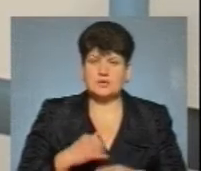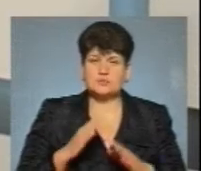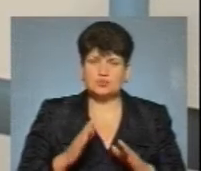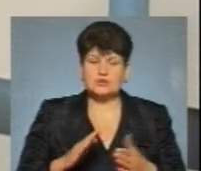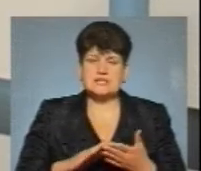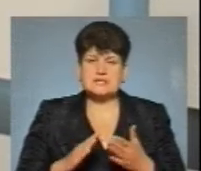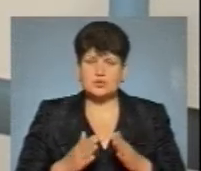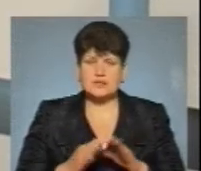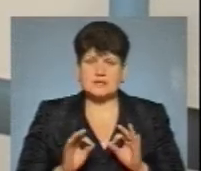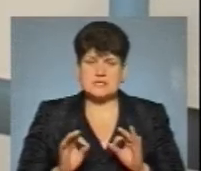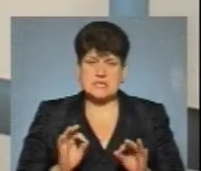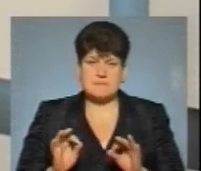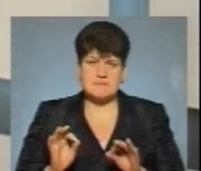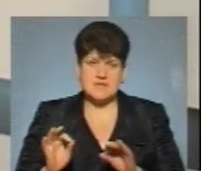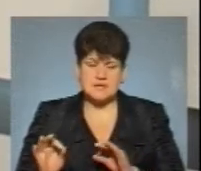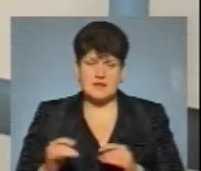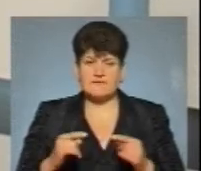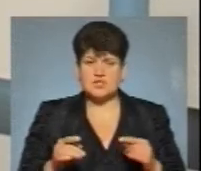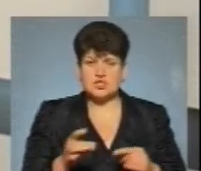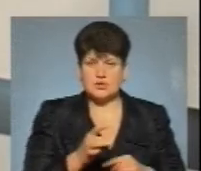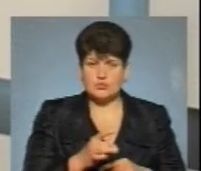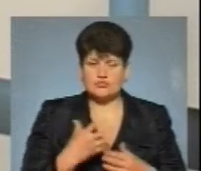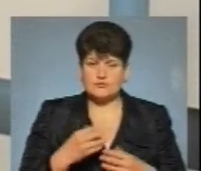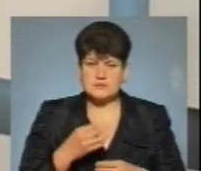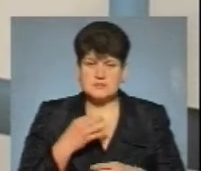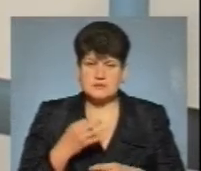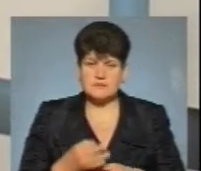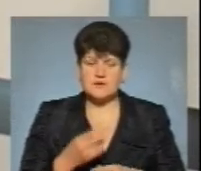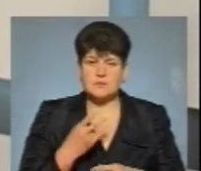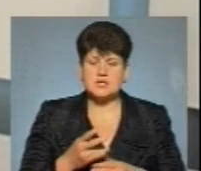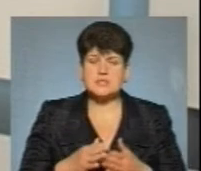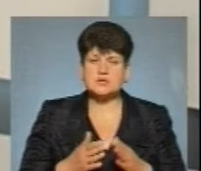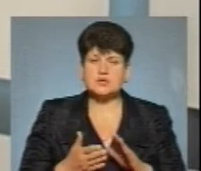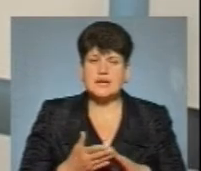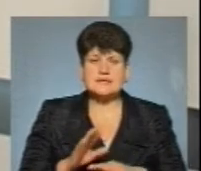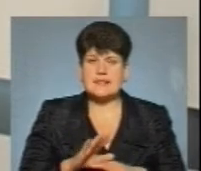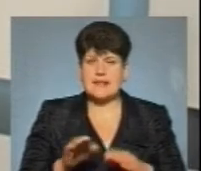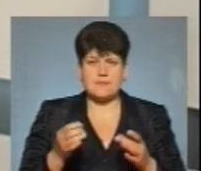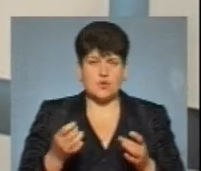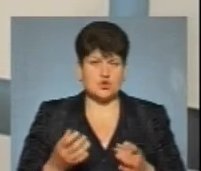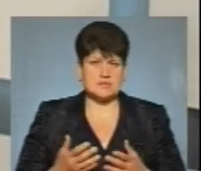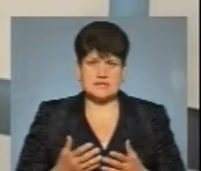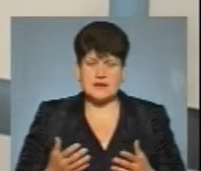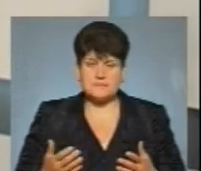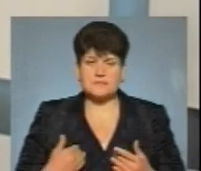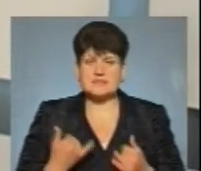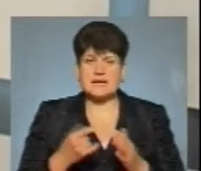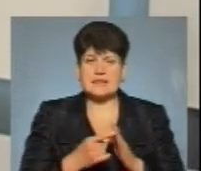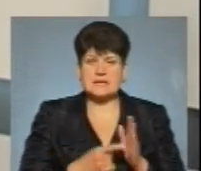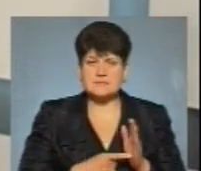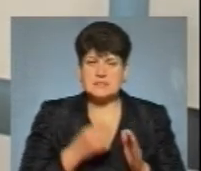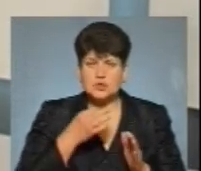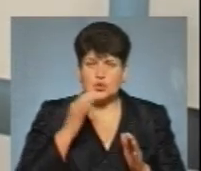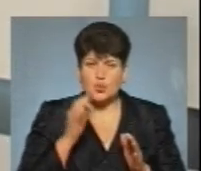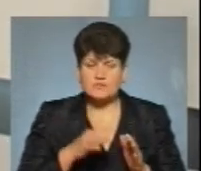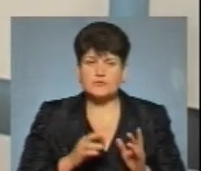ситуація стабільна. А то, що інші регіони, про які я сказав, ви бачите, що ситуація досить, скажімо, непроста. Тому ми зараз ділимося досвідом,